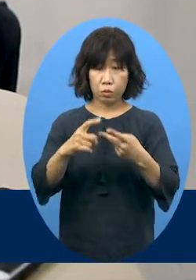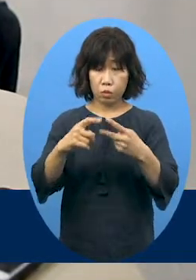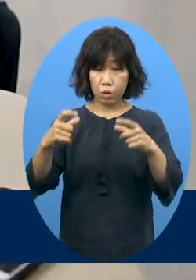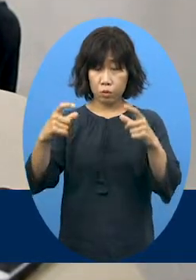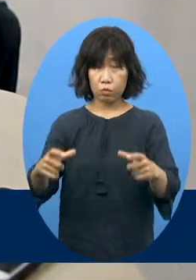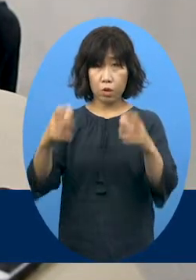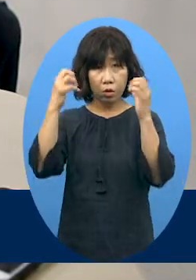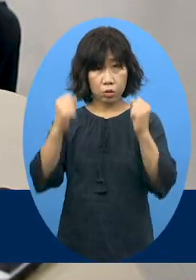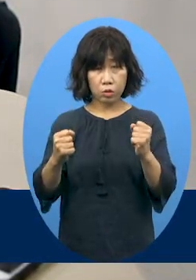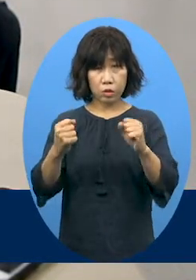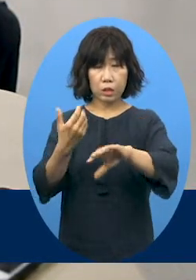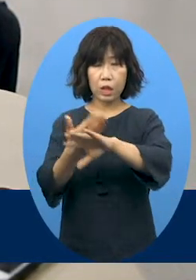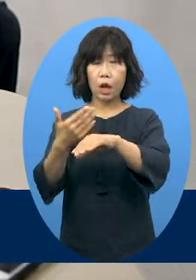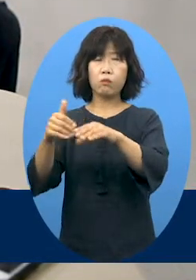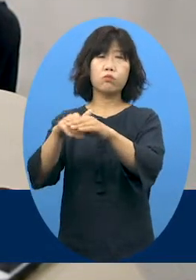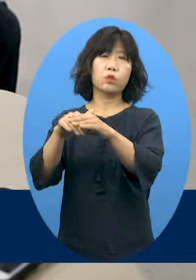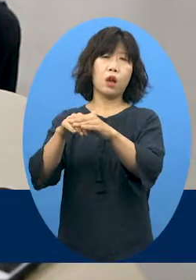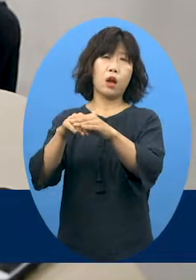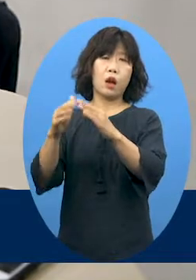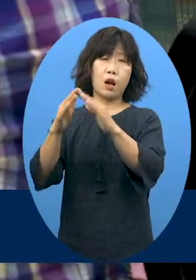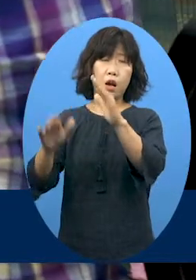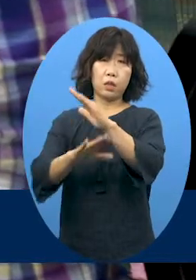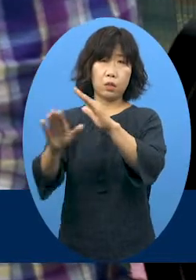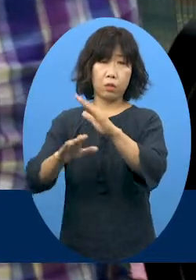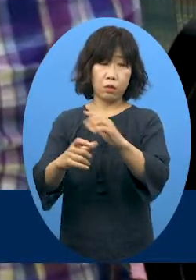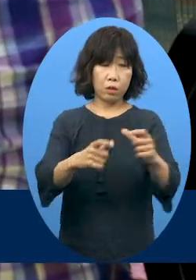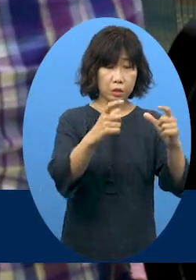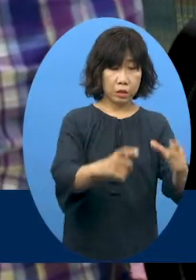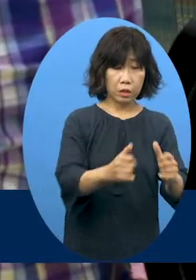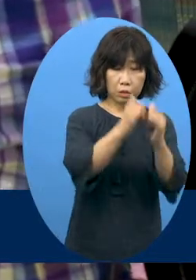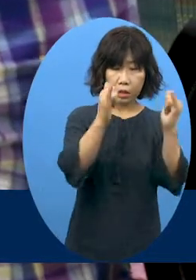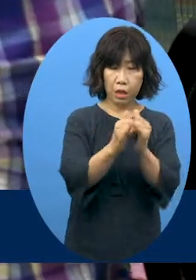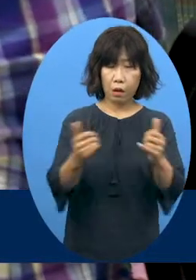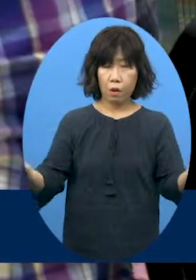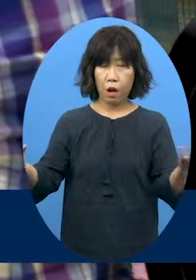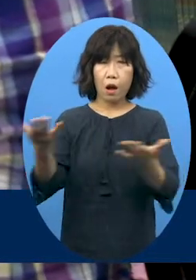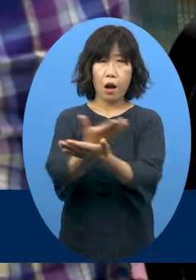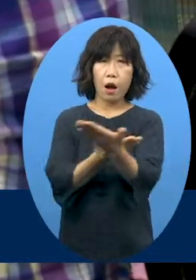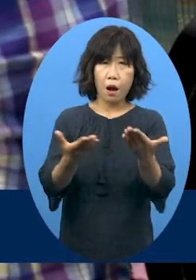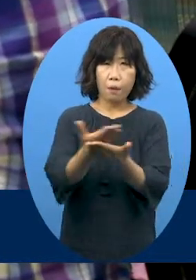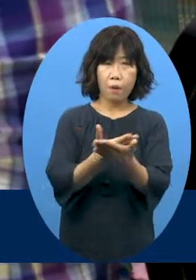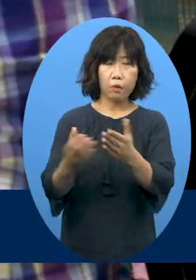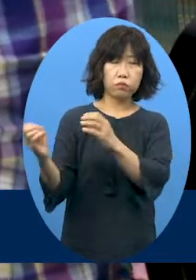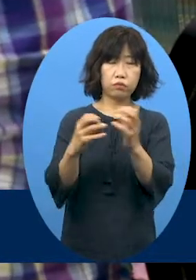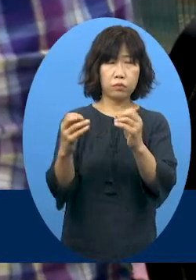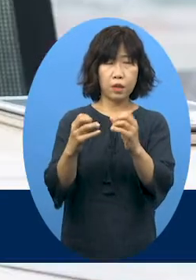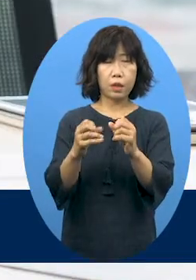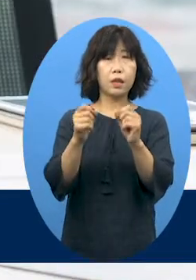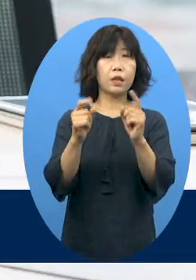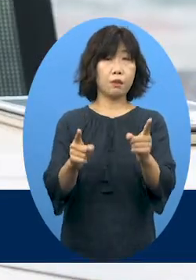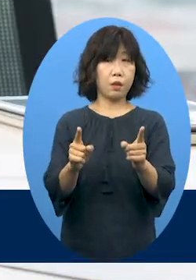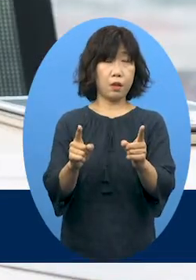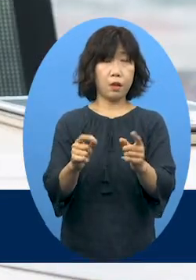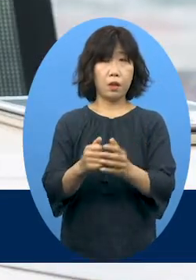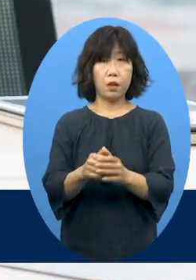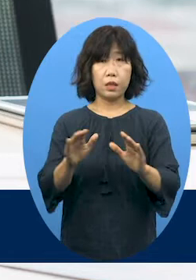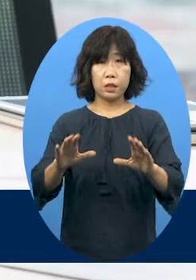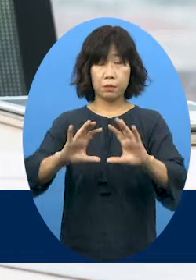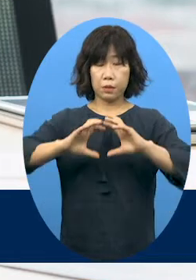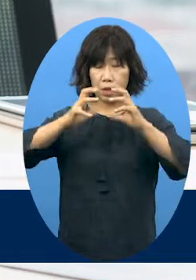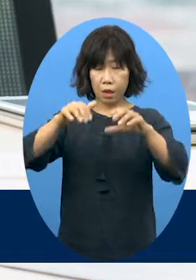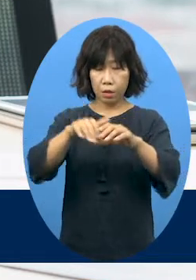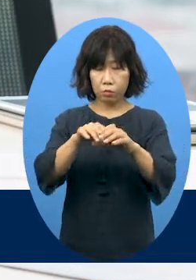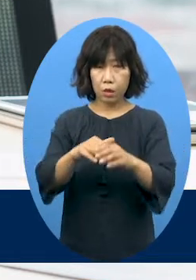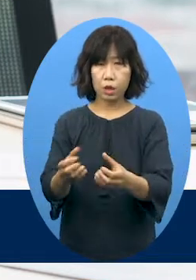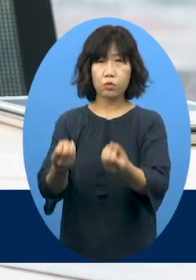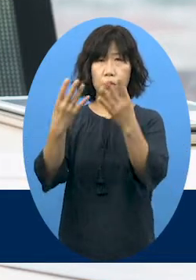동대문구에 거주하는 다문화 가족과 지역사회가 화합하고 소통할 수 있는 기회를 제공하는 다문화 어울림 한마당 세계 문화